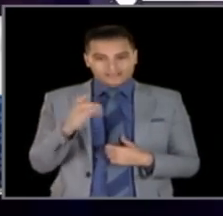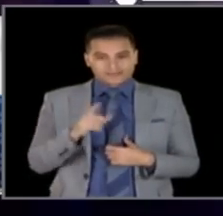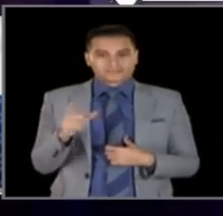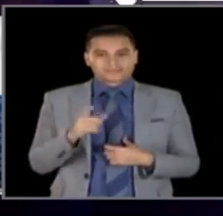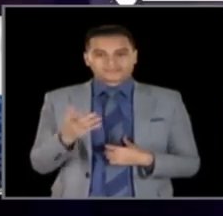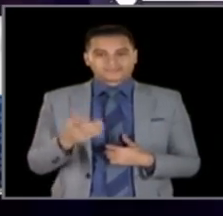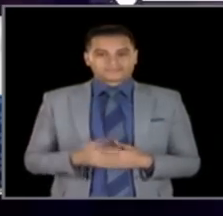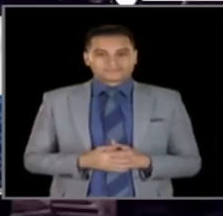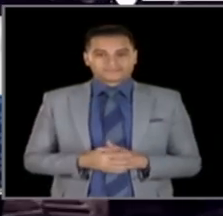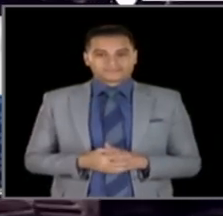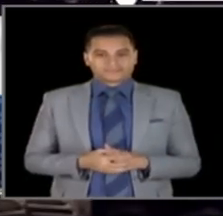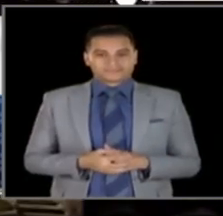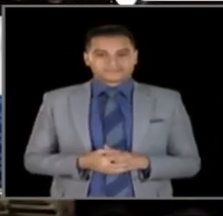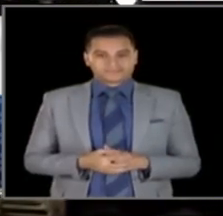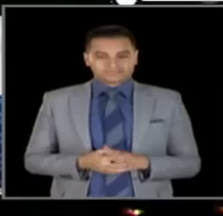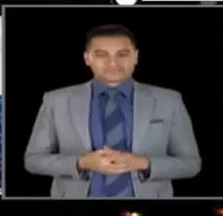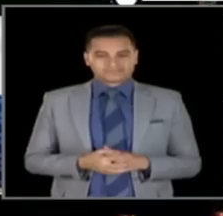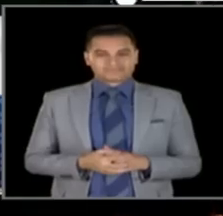صحيحة.